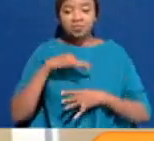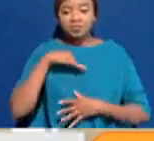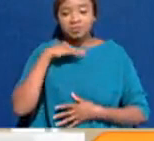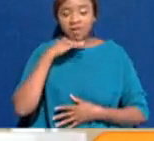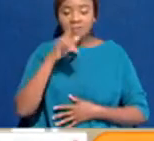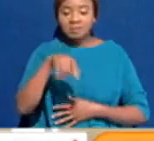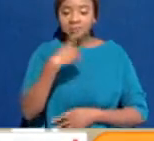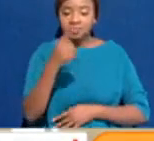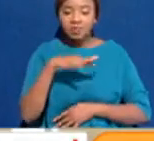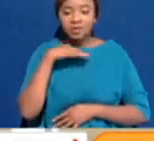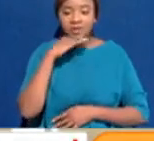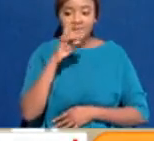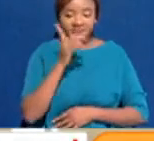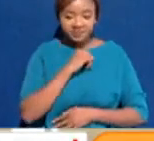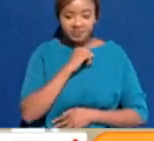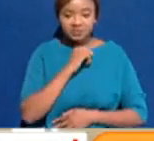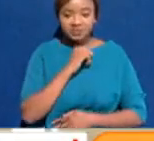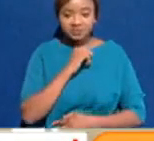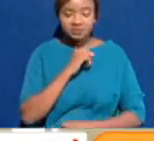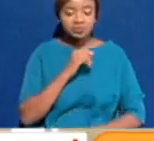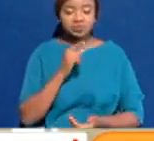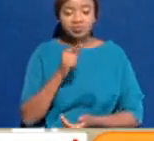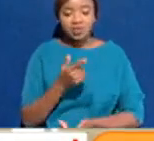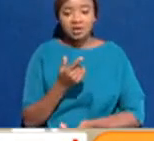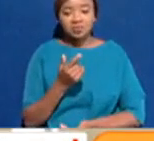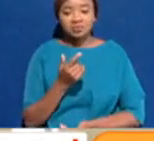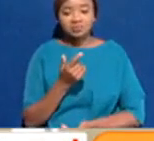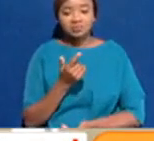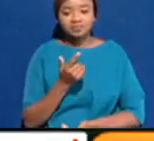mmoja. Imekuwa jambo la kila siku kwamba